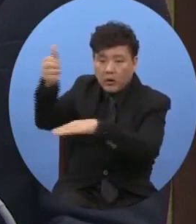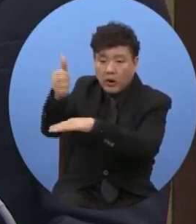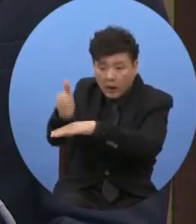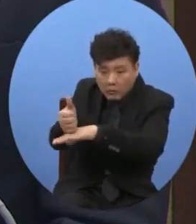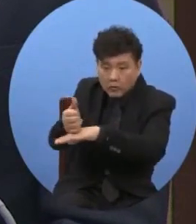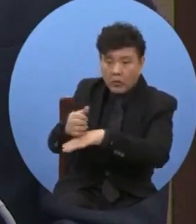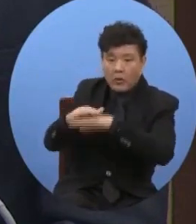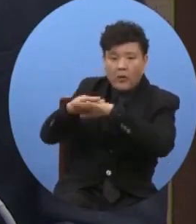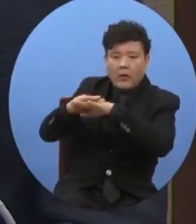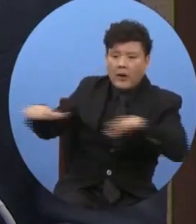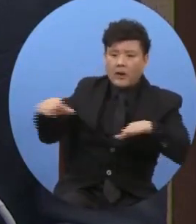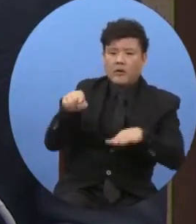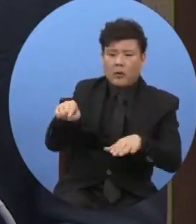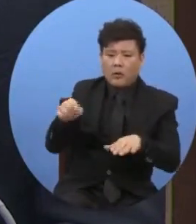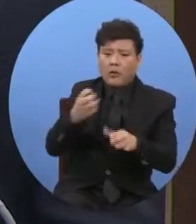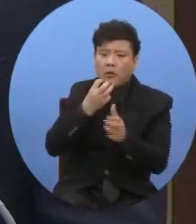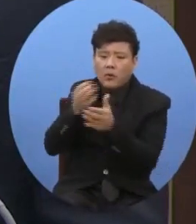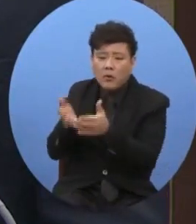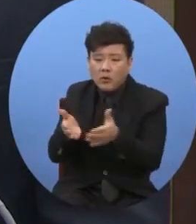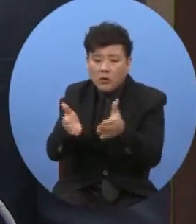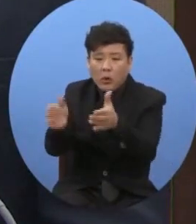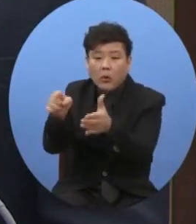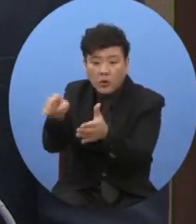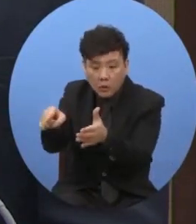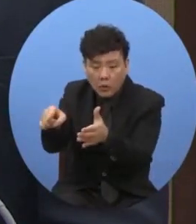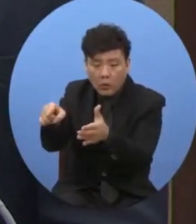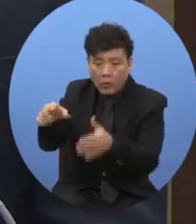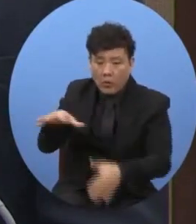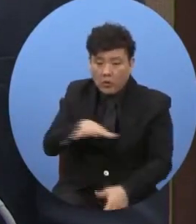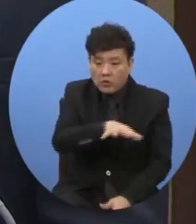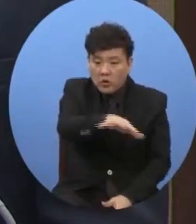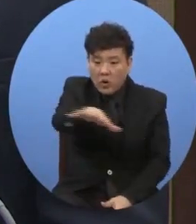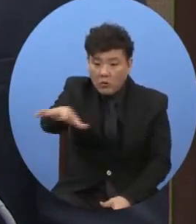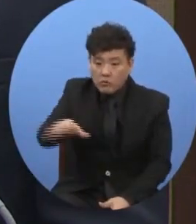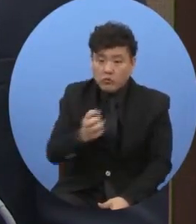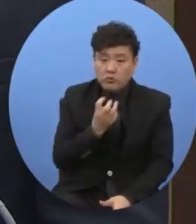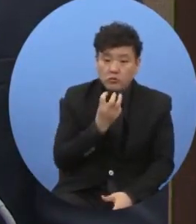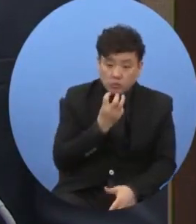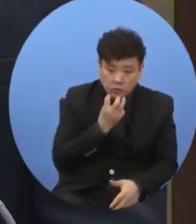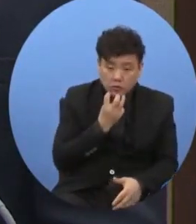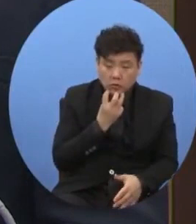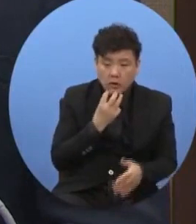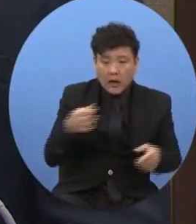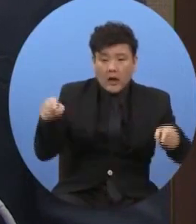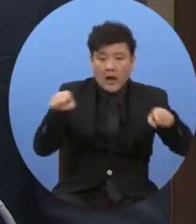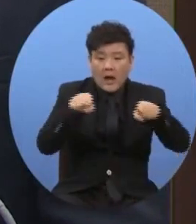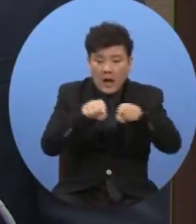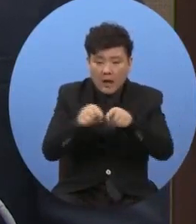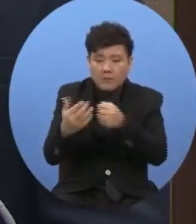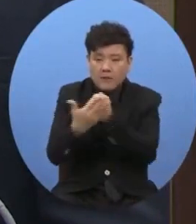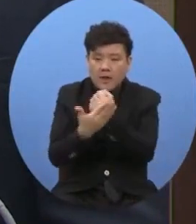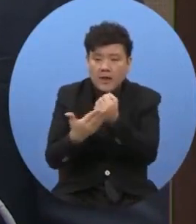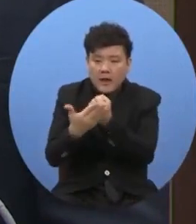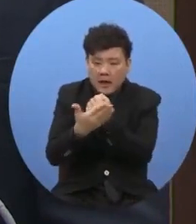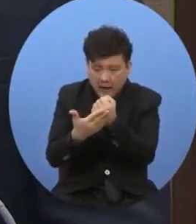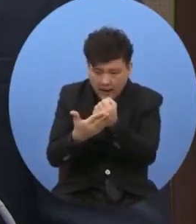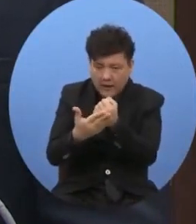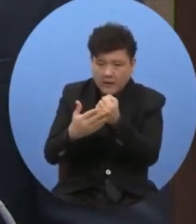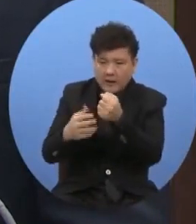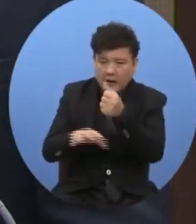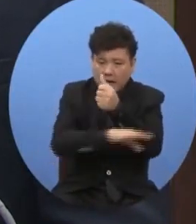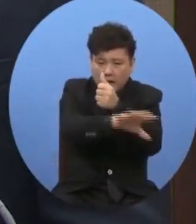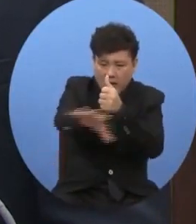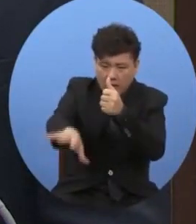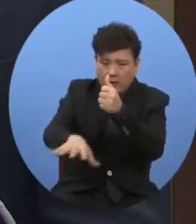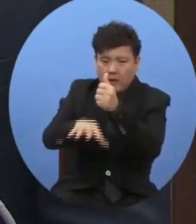해결이 돼서 경기도를 전부 그 혜택에 포함을 시켜드렸던 기억을 하고 있습니다. 무슨 말씀을